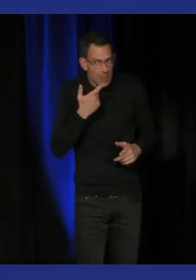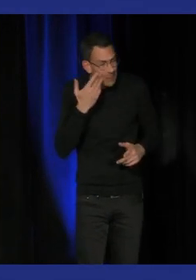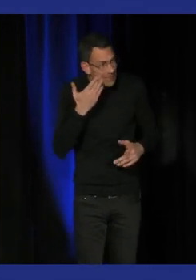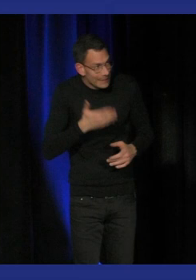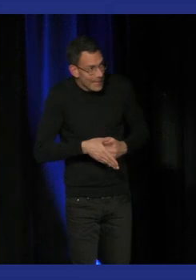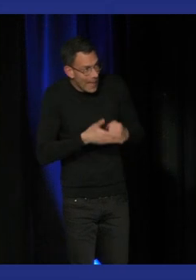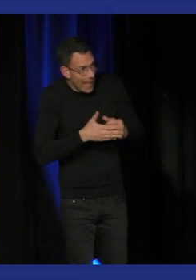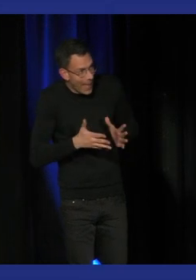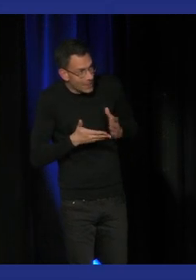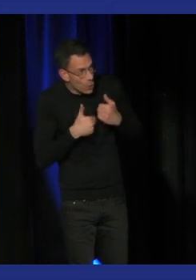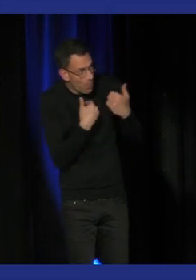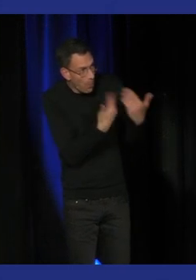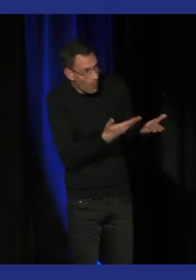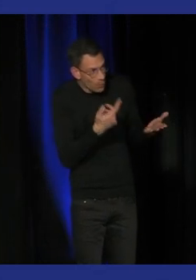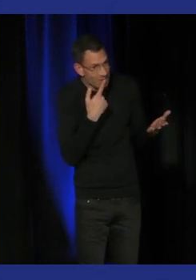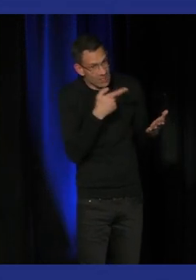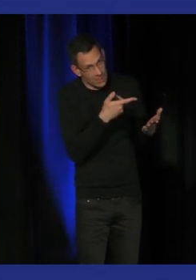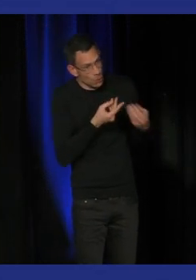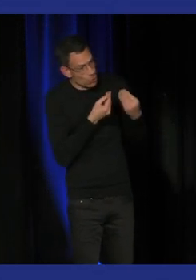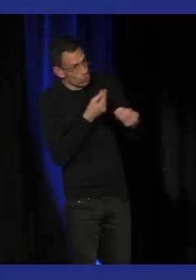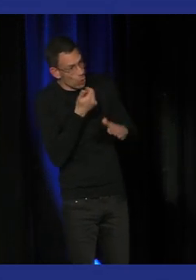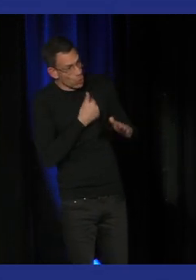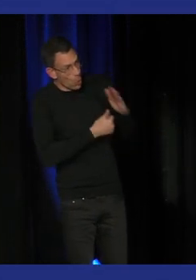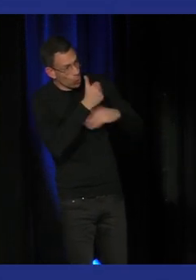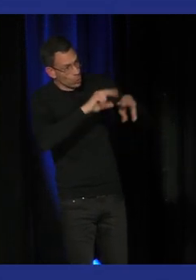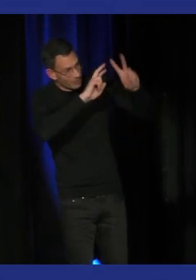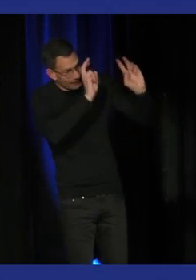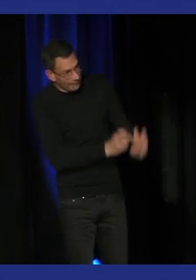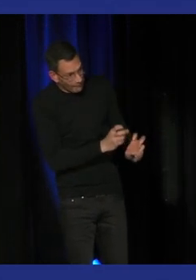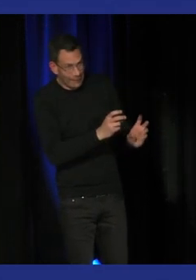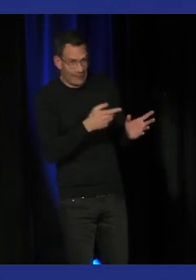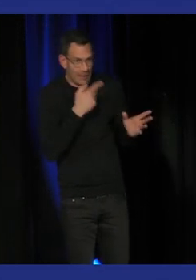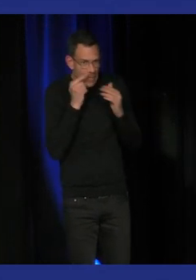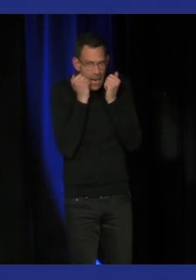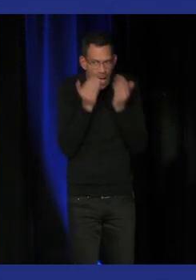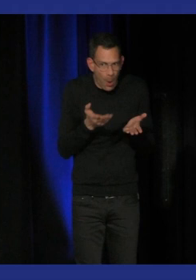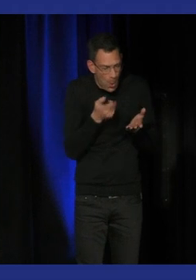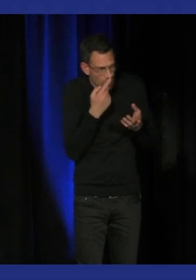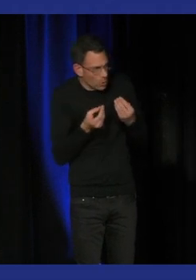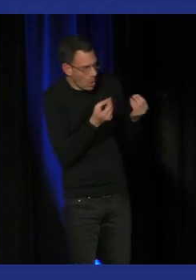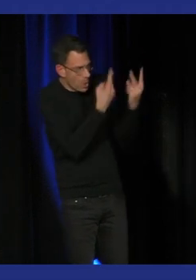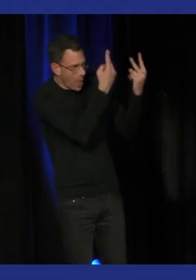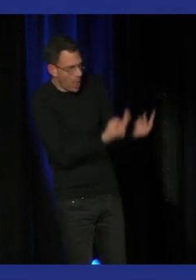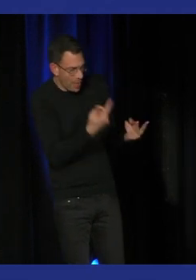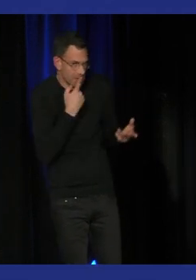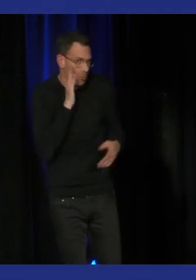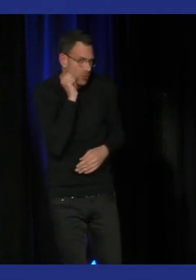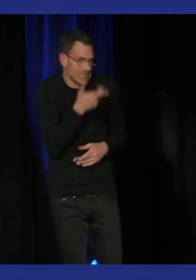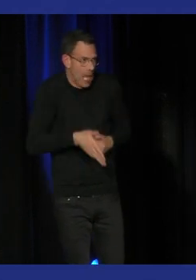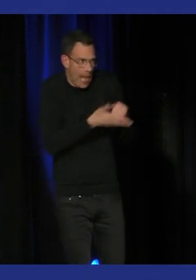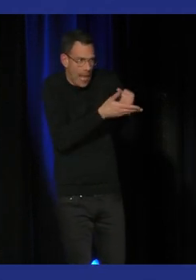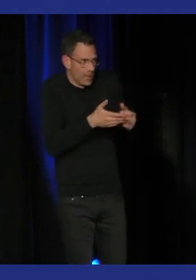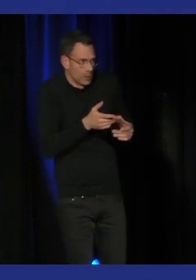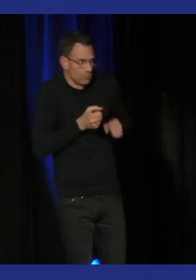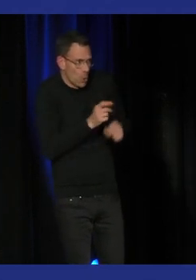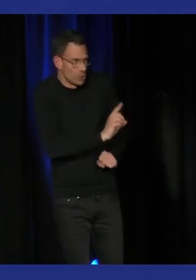l'aide, ça va entraver ton autonomie et c'est très honteux et on peut pas faire ça, ça va te diminuer, donc on peut pas te proposer d'aide.